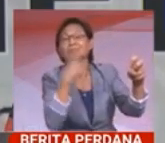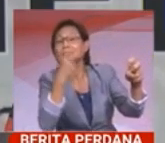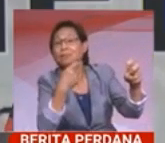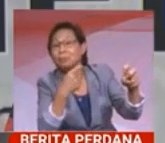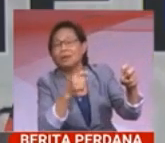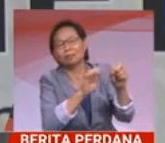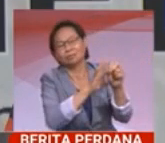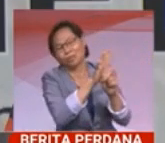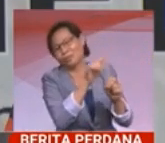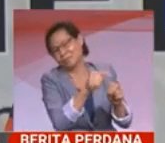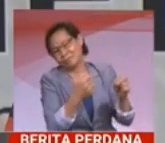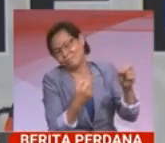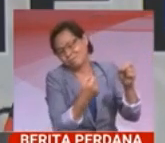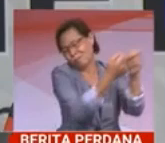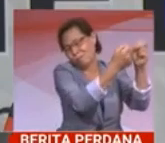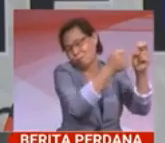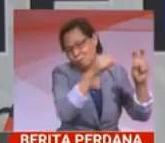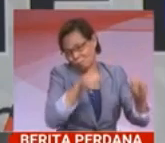19